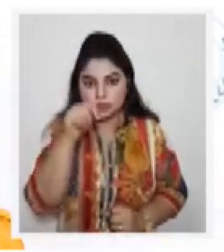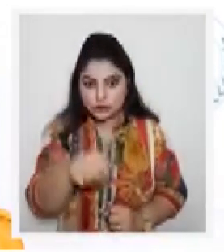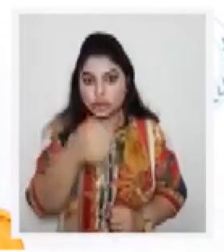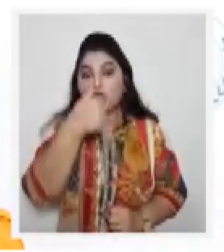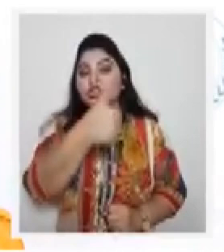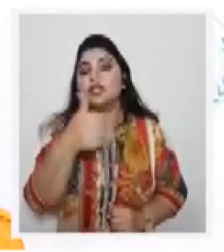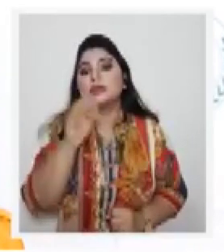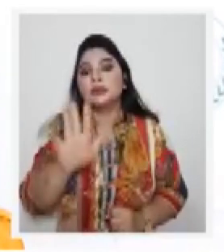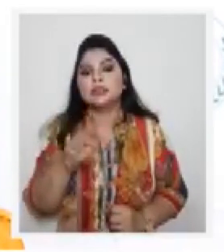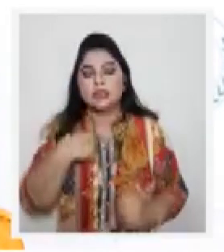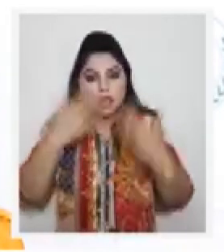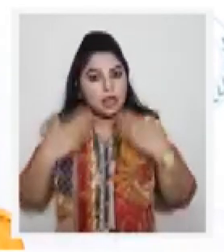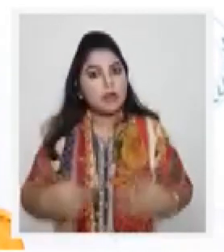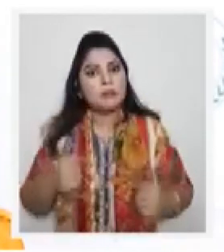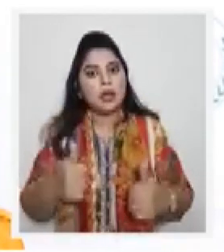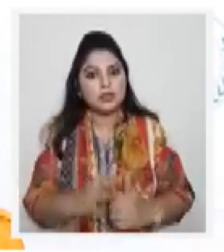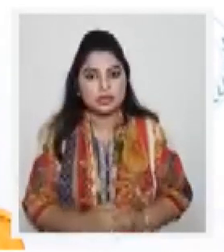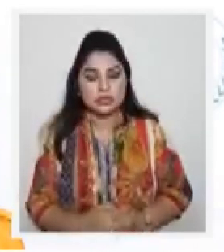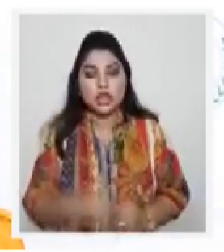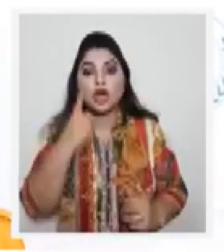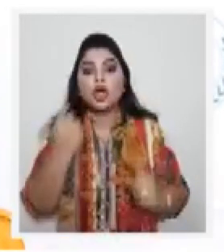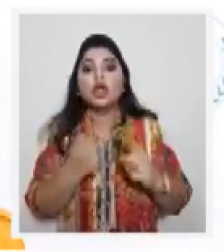আছেন ১৪,২৬৭ জন।